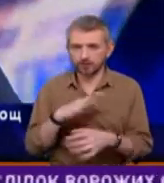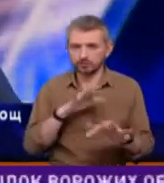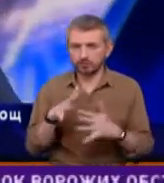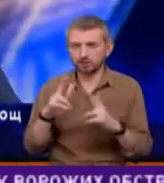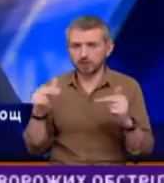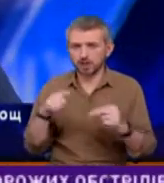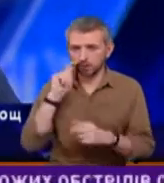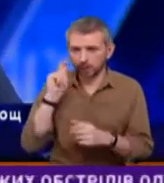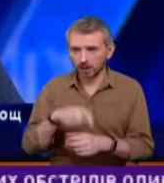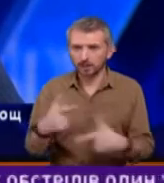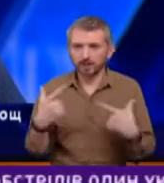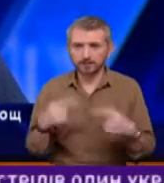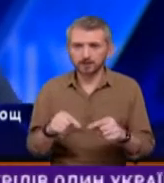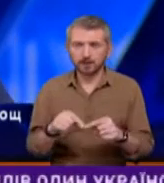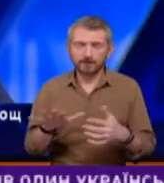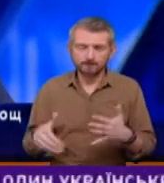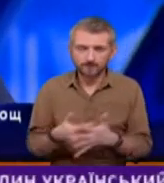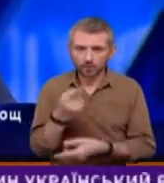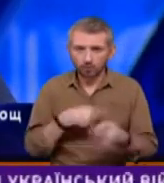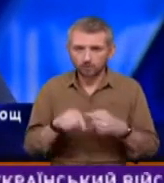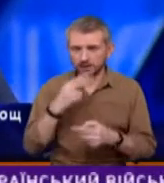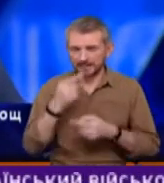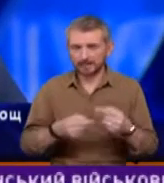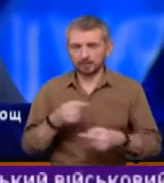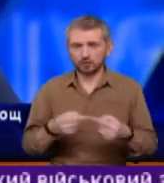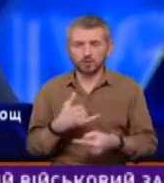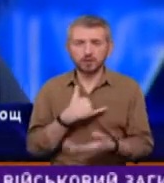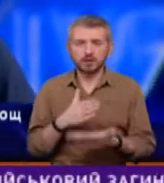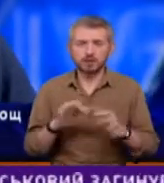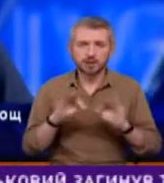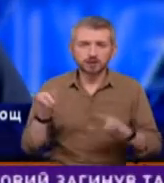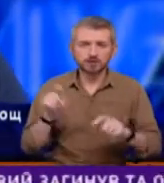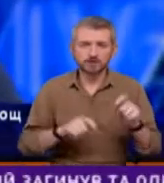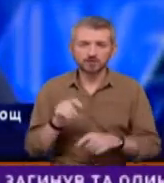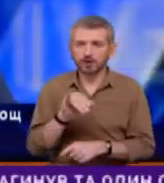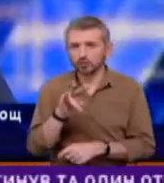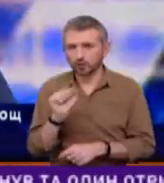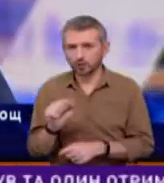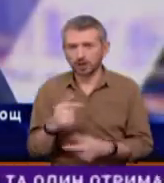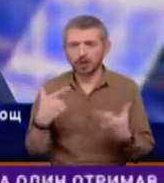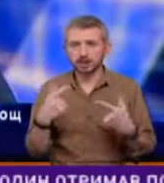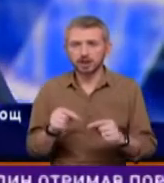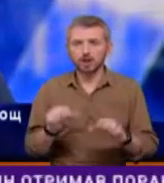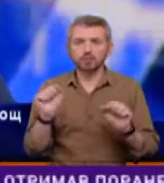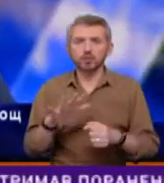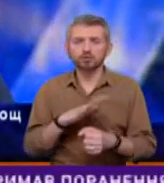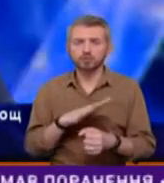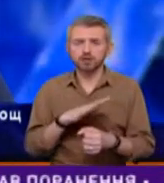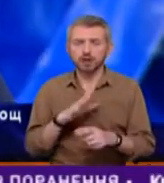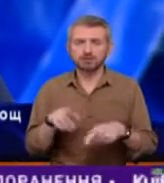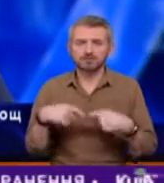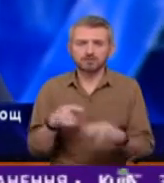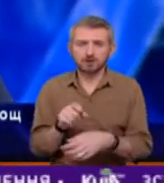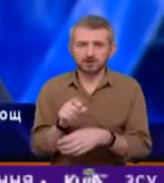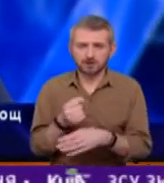України, де відновили цю традицію. У нас є прекрасний фестиваль «Юна», де можуть бути делеговані